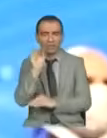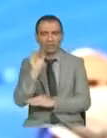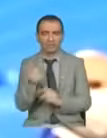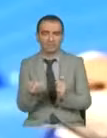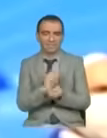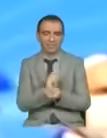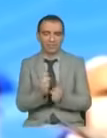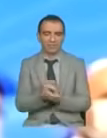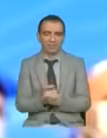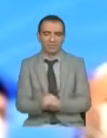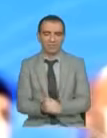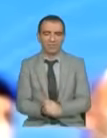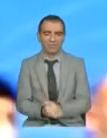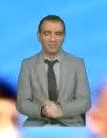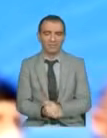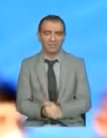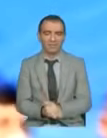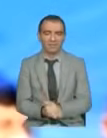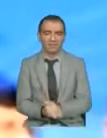değişti.